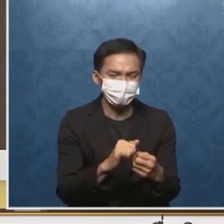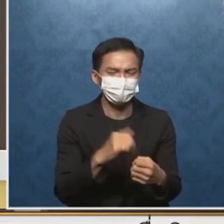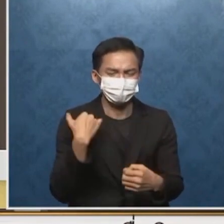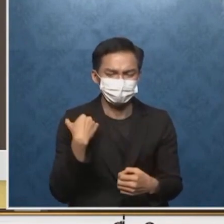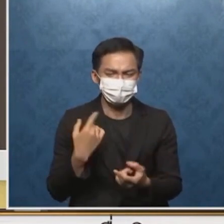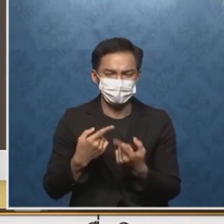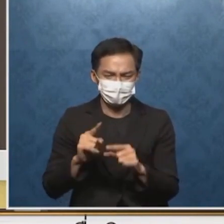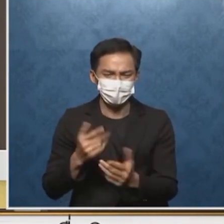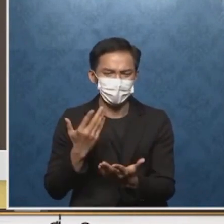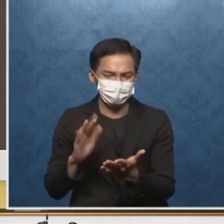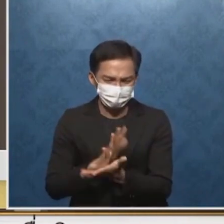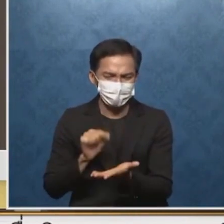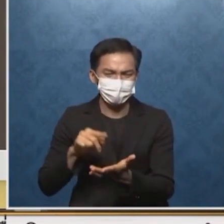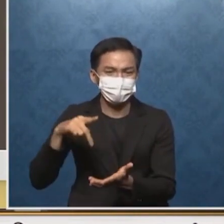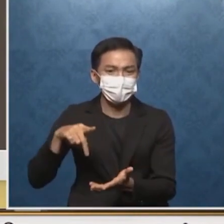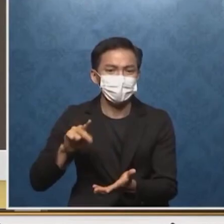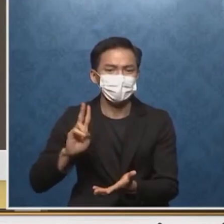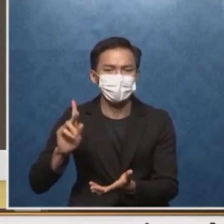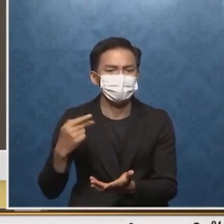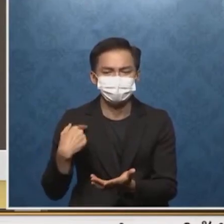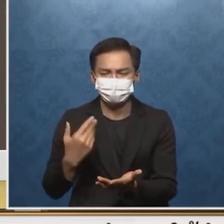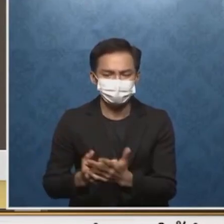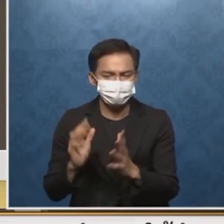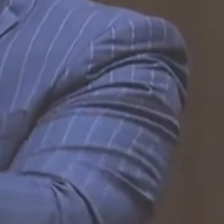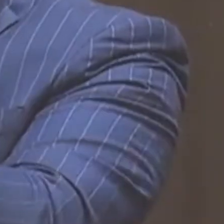ระดาษ5แผ่นนี้ไม่มีอะไรเหลืออยู่เลยครับท่านประธาน